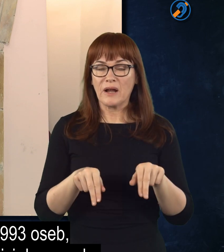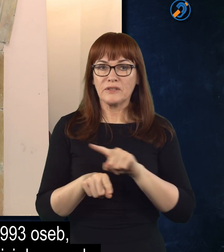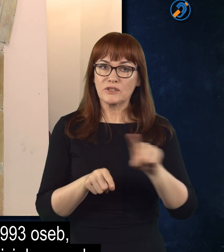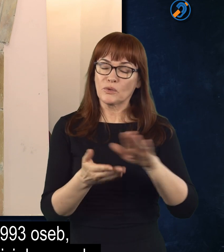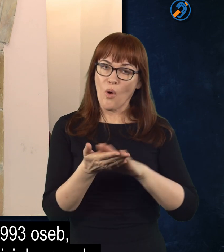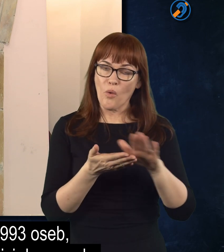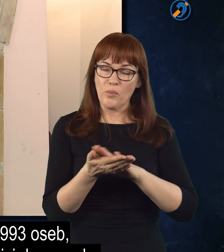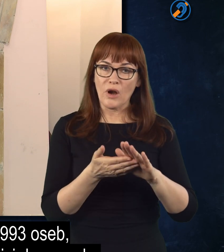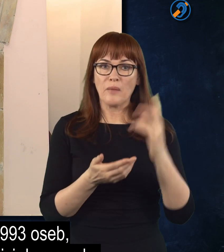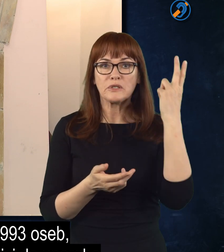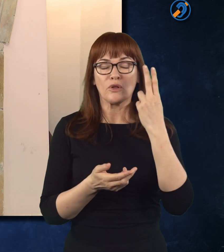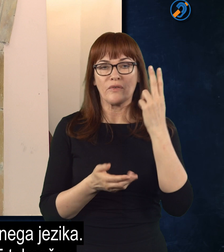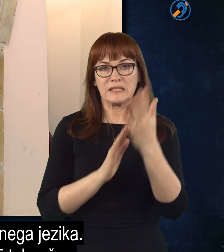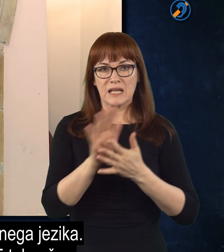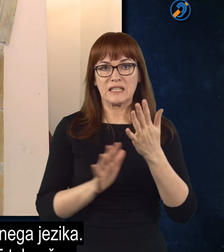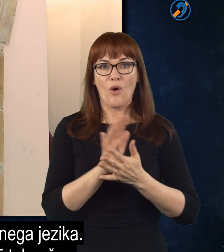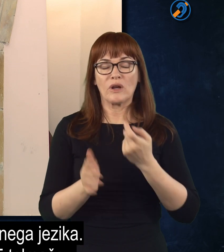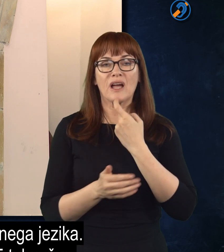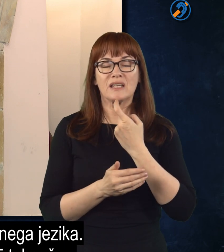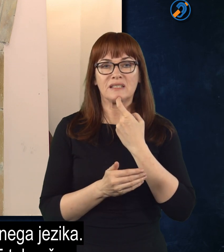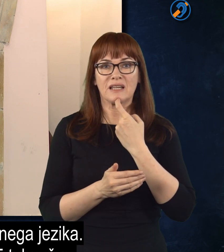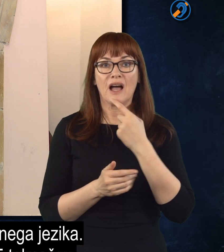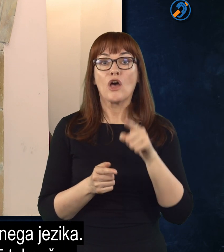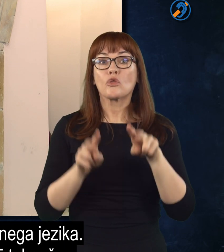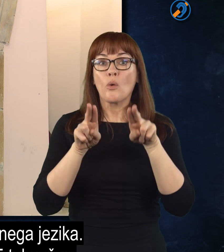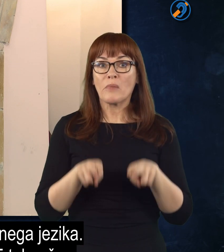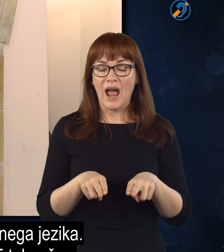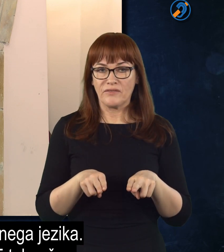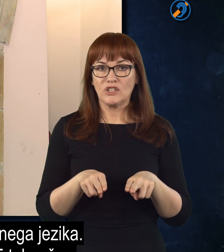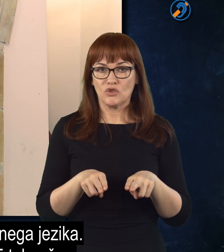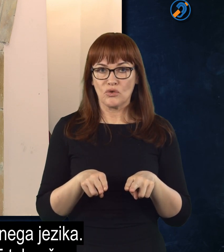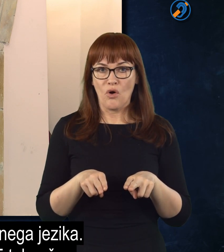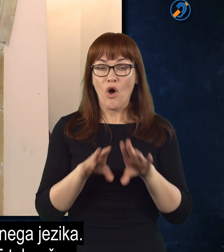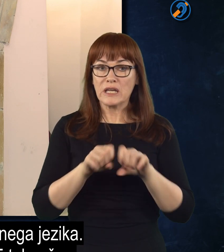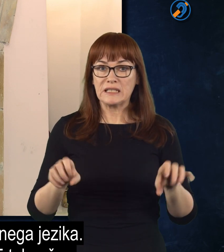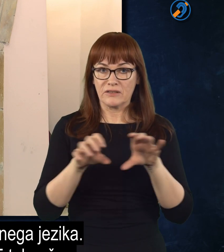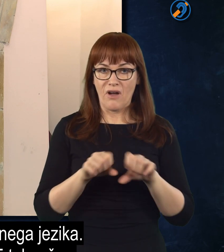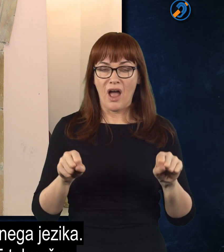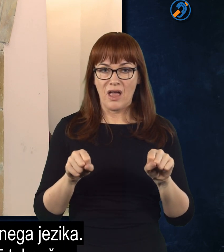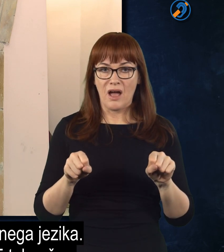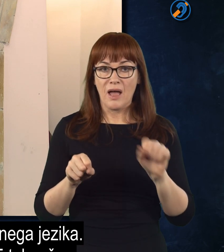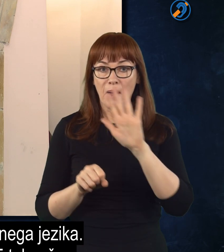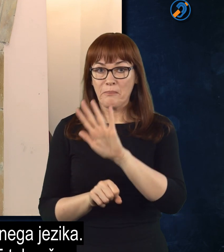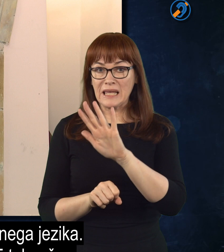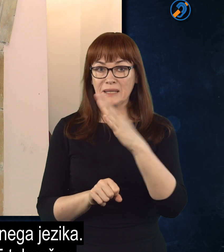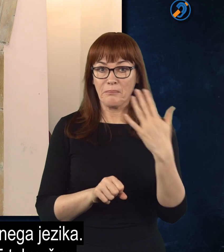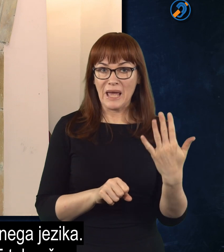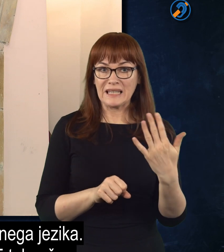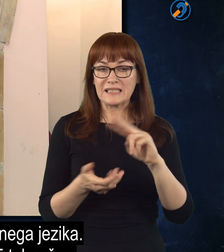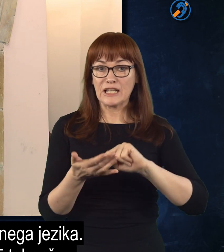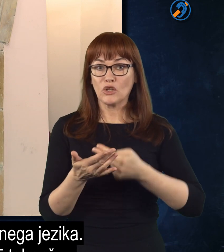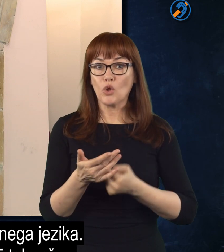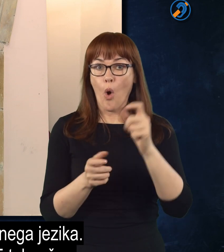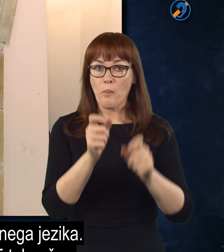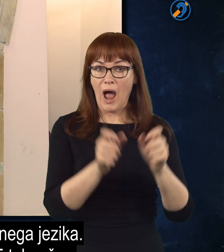o pravici do uporabe slovenskega znakovnega jezika. To pravico izvaja